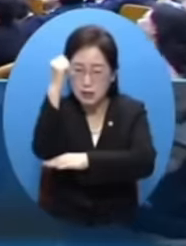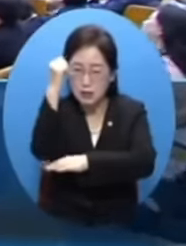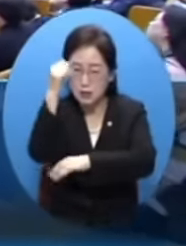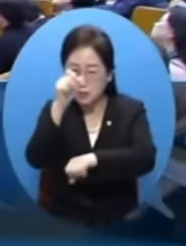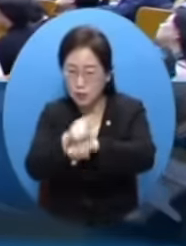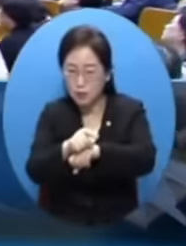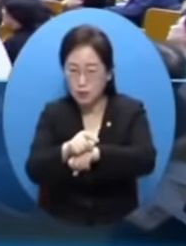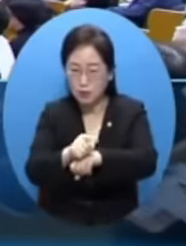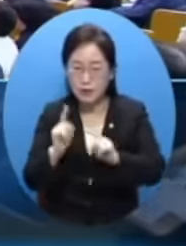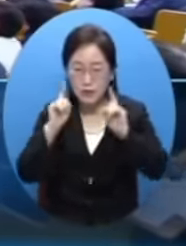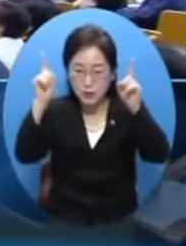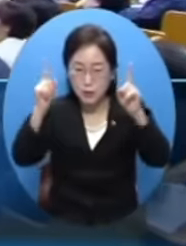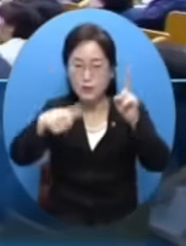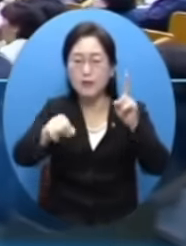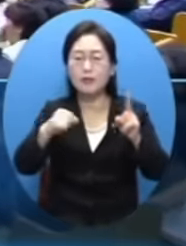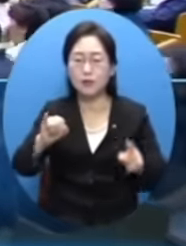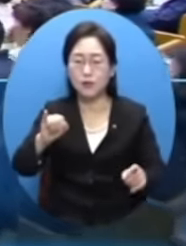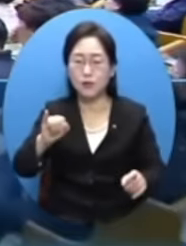진노의 자녀이었더니